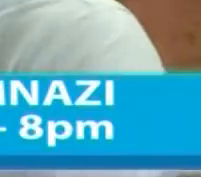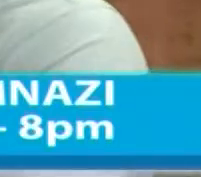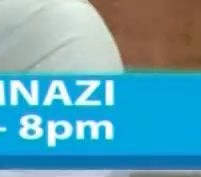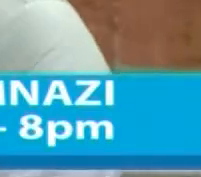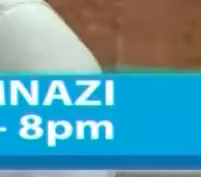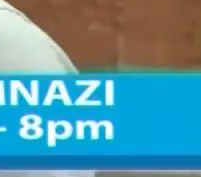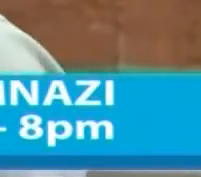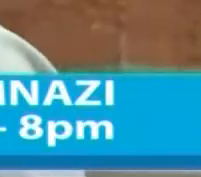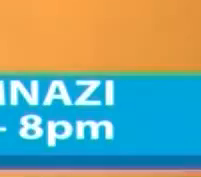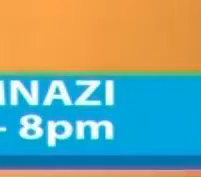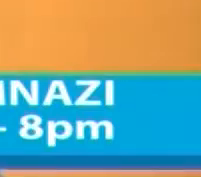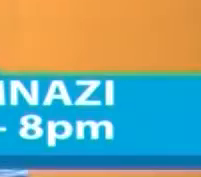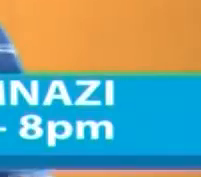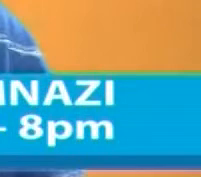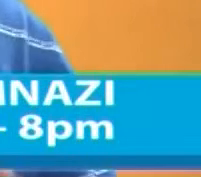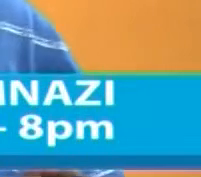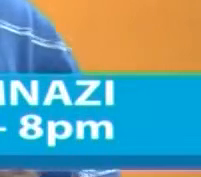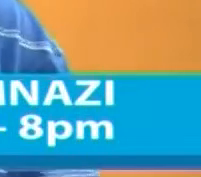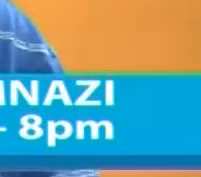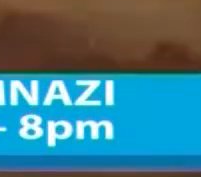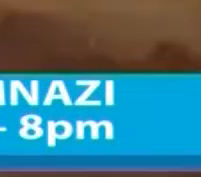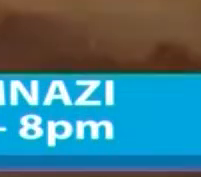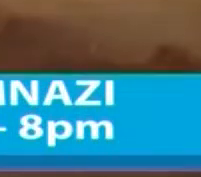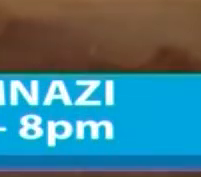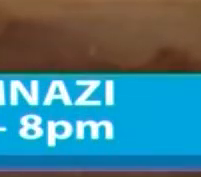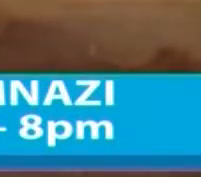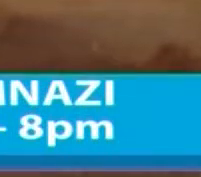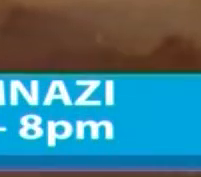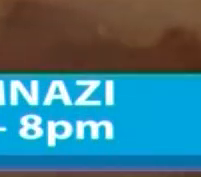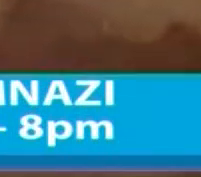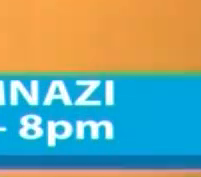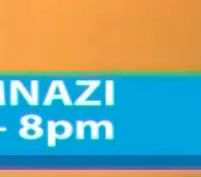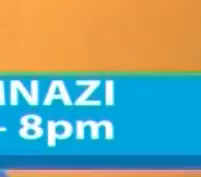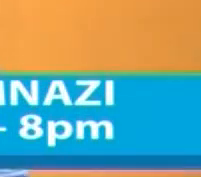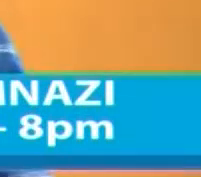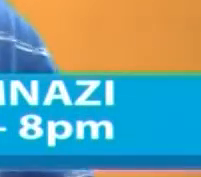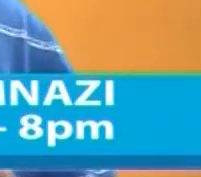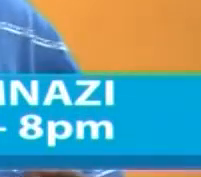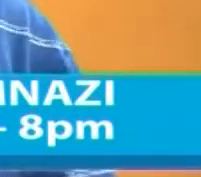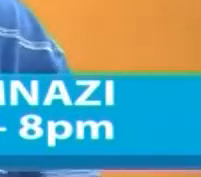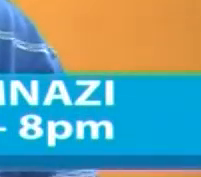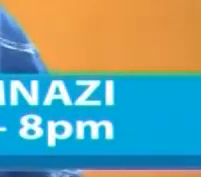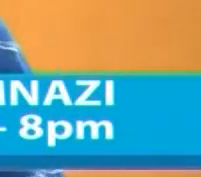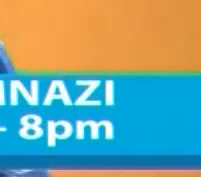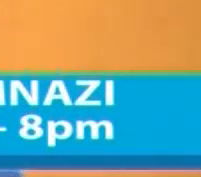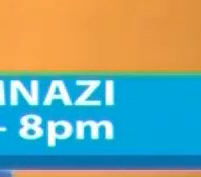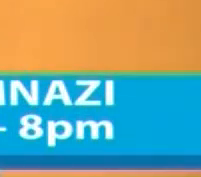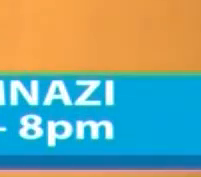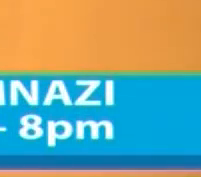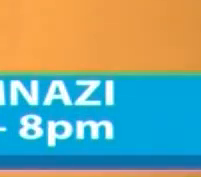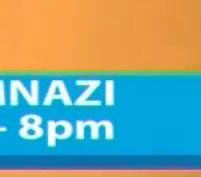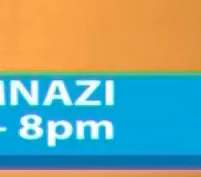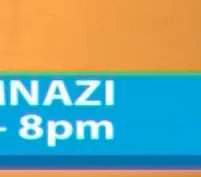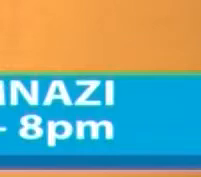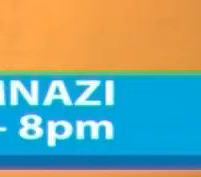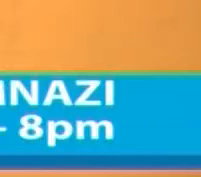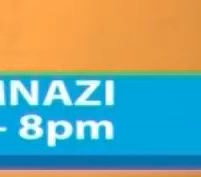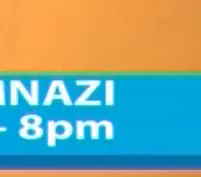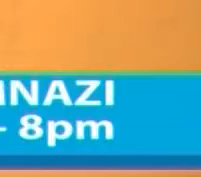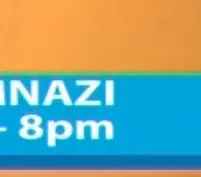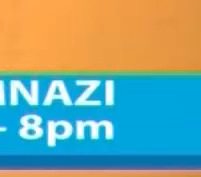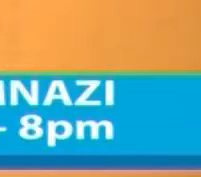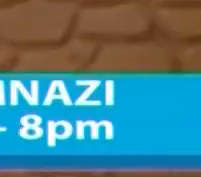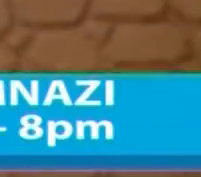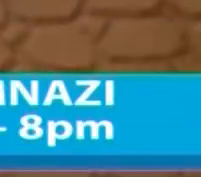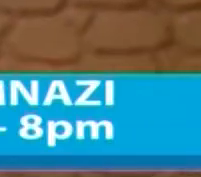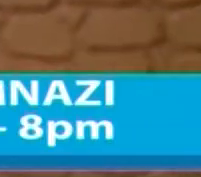chochote, kazi yake tu kutafuta tu. Huku ya hema kama lori. Huku ya hema kabisa nakwambia, leo mpaka kanywa maji. Kwani